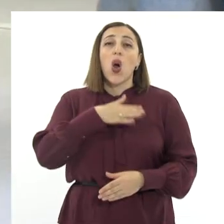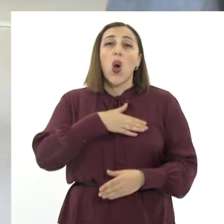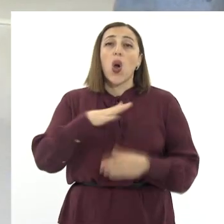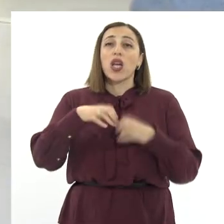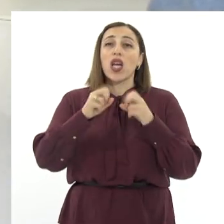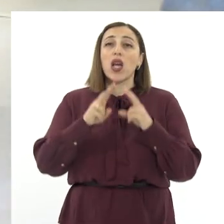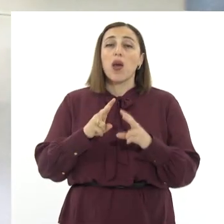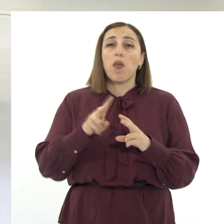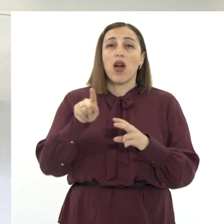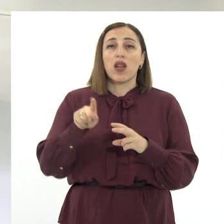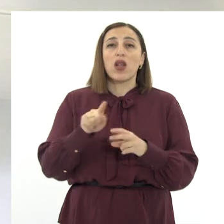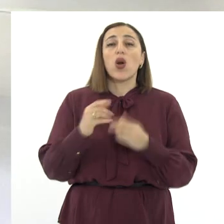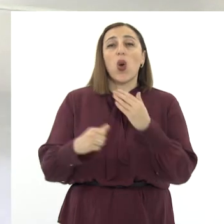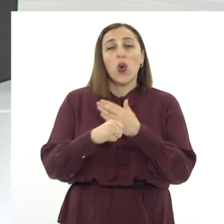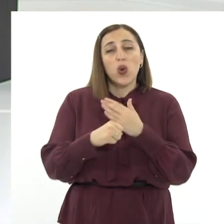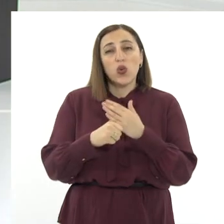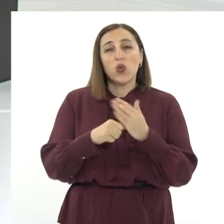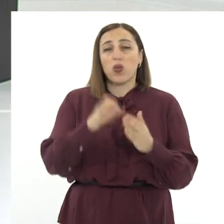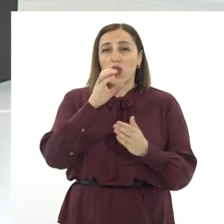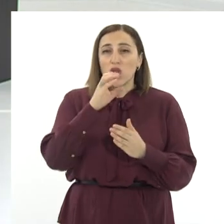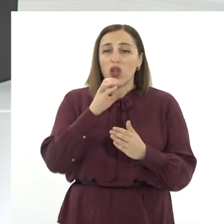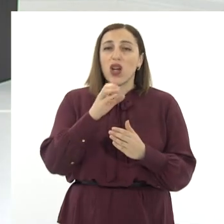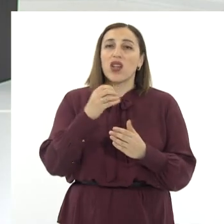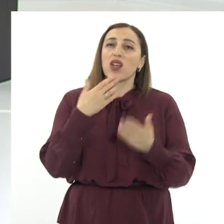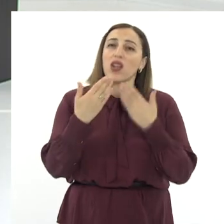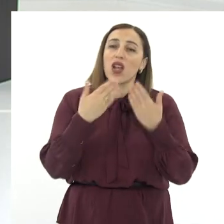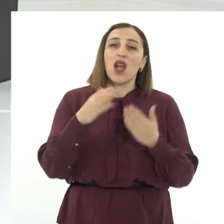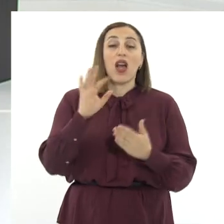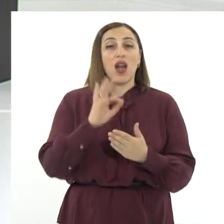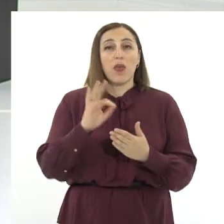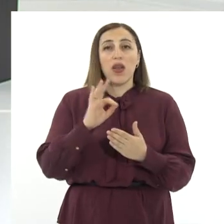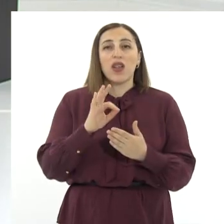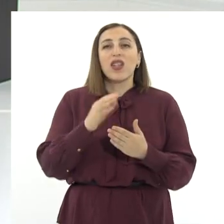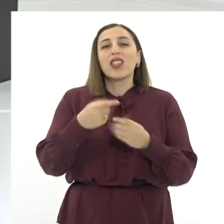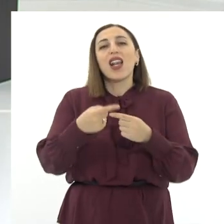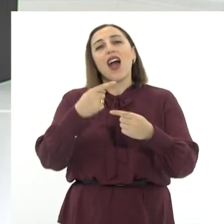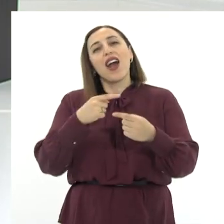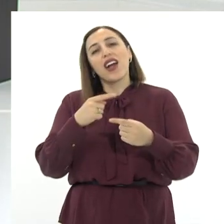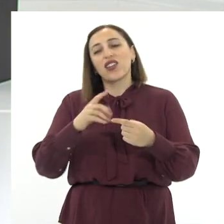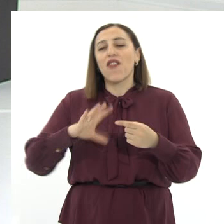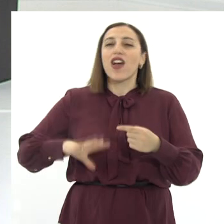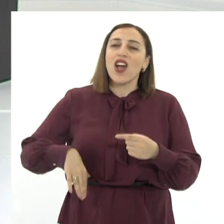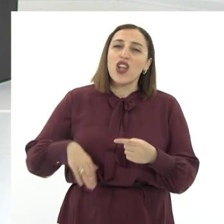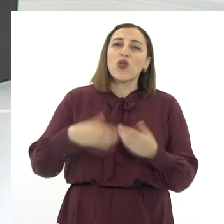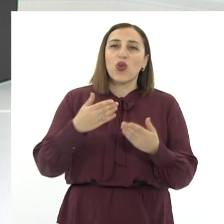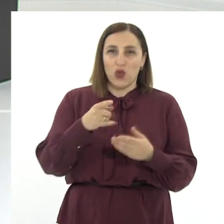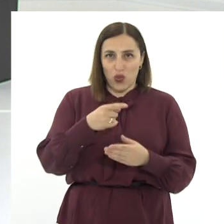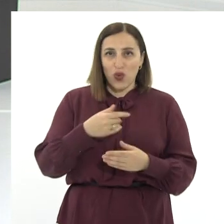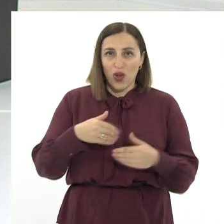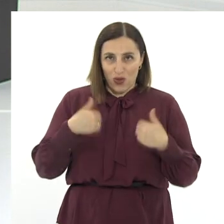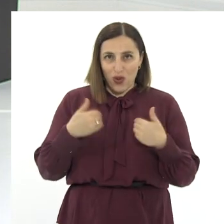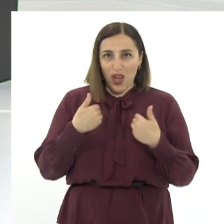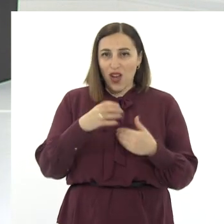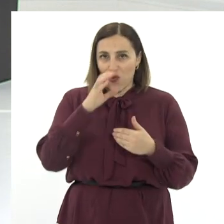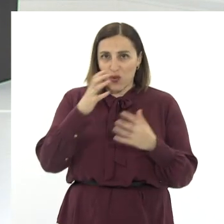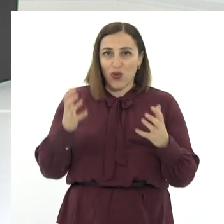հոգեբան վարժեցնողը, որպեսզի ես ավելի լավ հասկանամ իմ մարտին։ Հիմա երբ հետ եք նայում մարտից առաջ եւ մարտից հետո, գոհ եք, որ մարտին